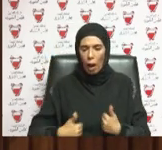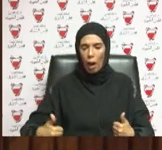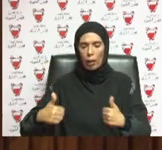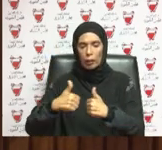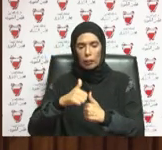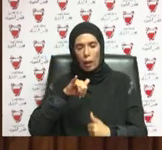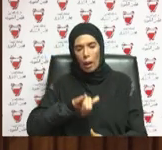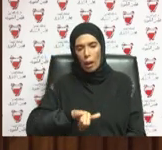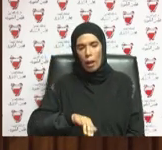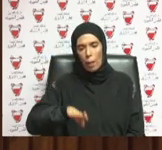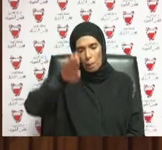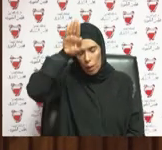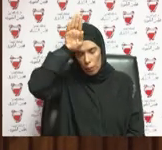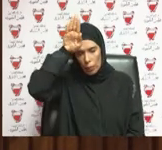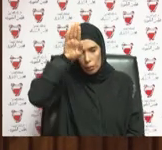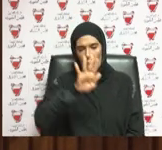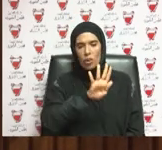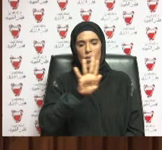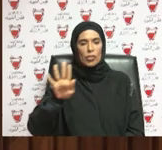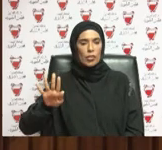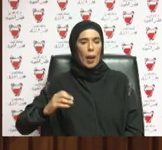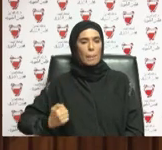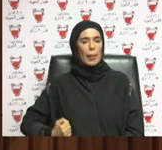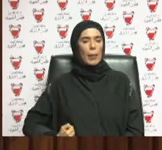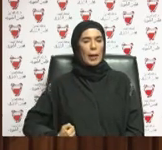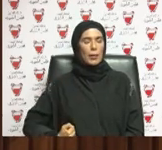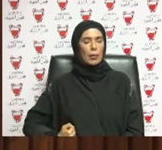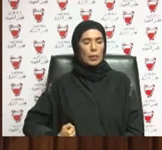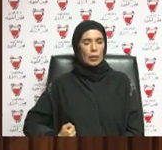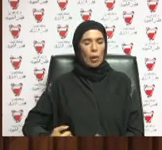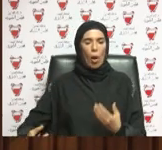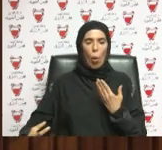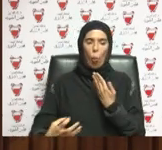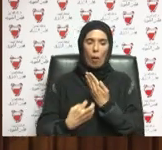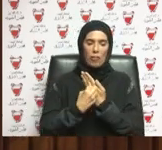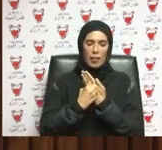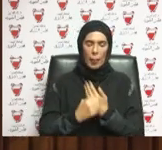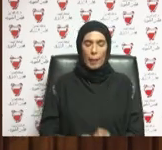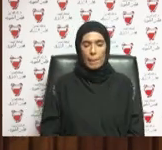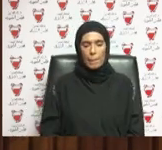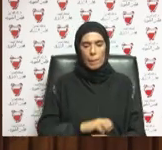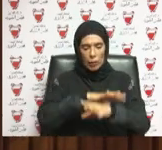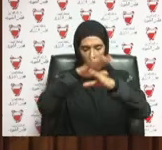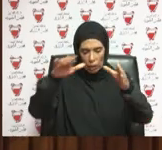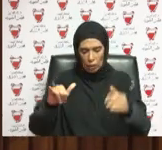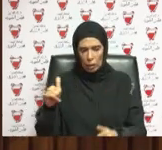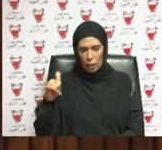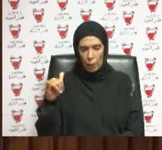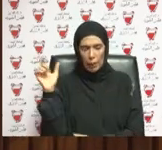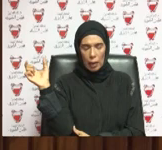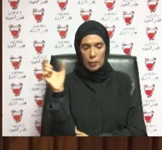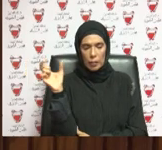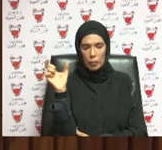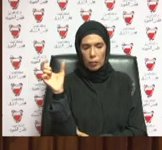المالكة الكريمة وشعب مملكة البحرين الوفي، وللأمة العربية